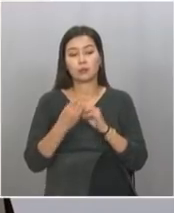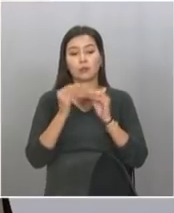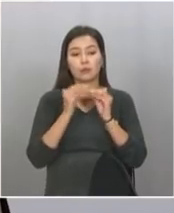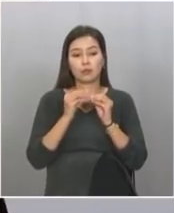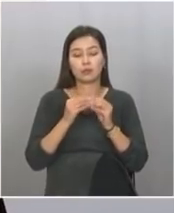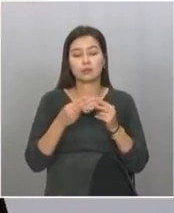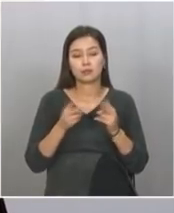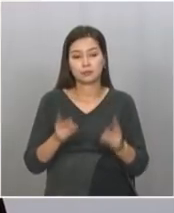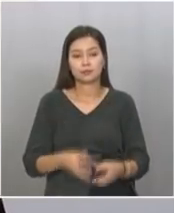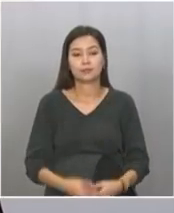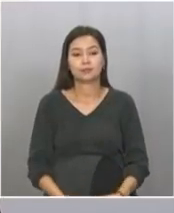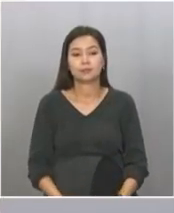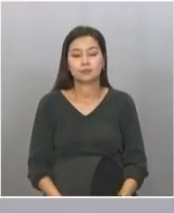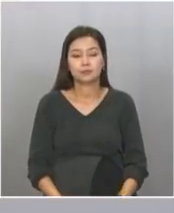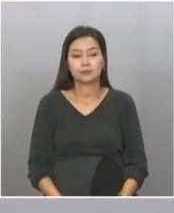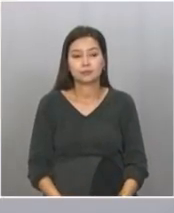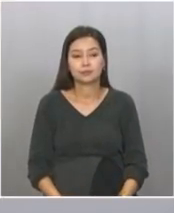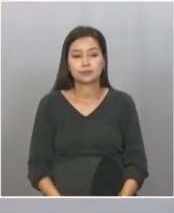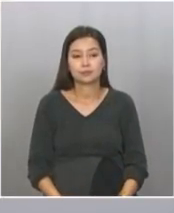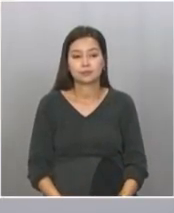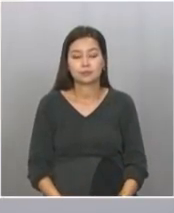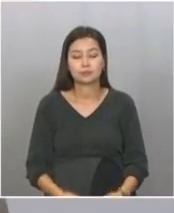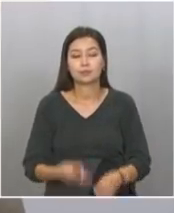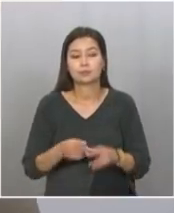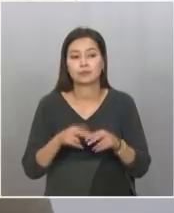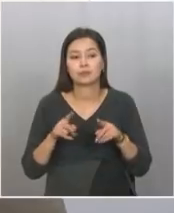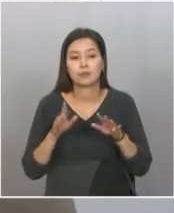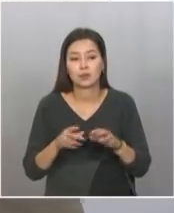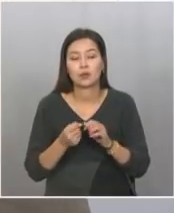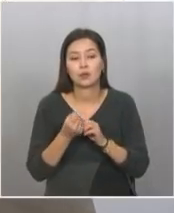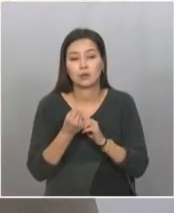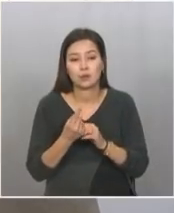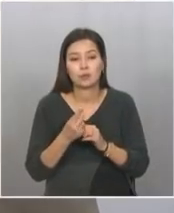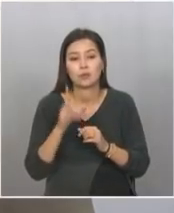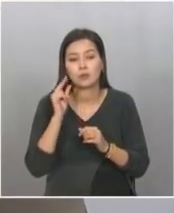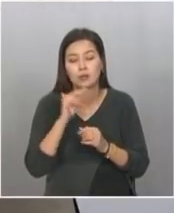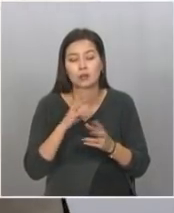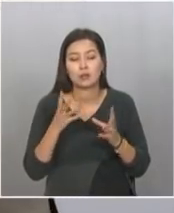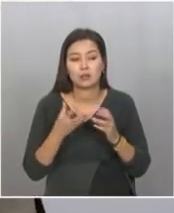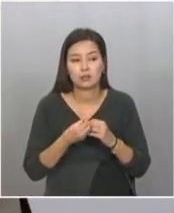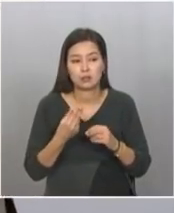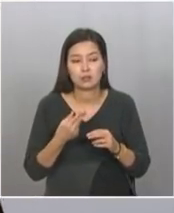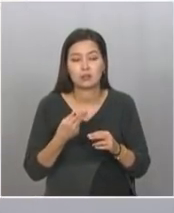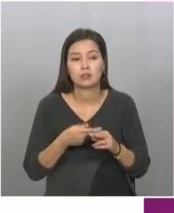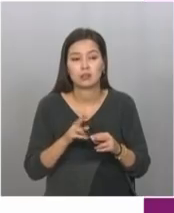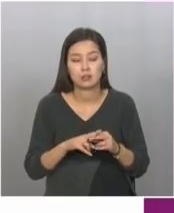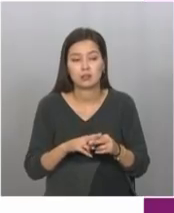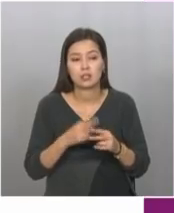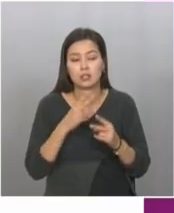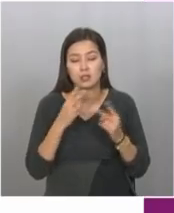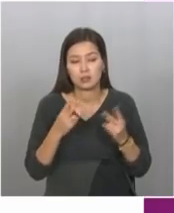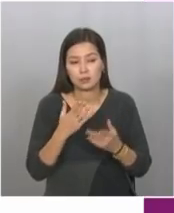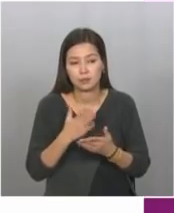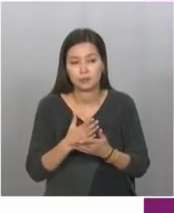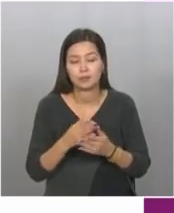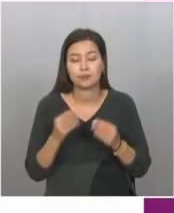11-ден 10. Осы жерде балалар 11-ден 10 қысқара ма, қысқармай ма, соны бірден анықтап кетуіміз керек. 11-ден